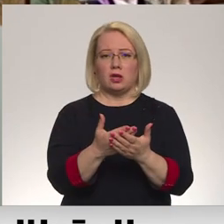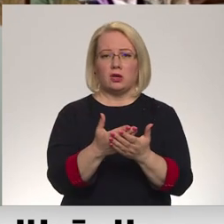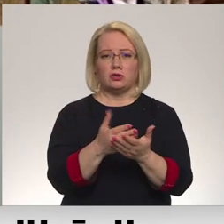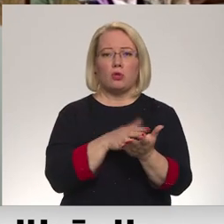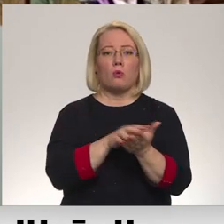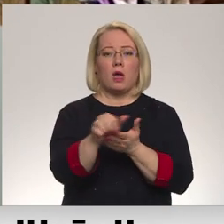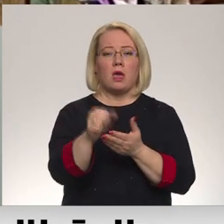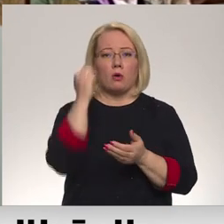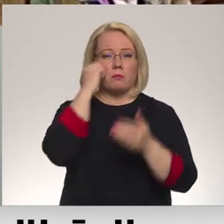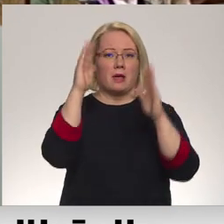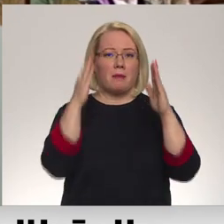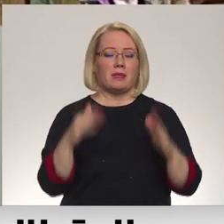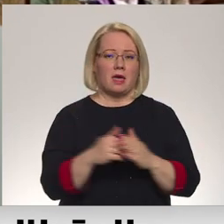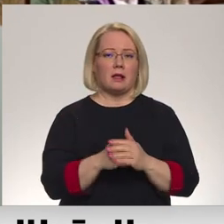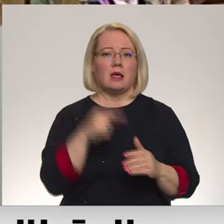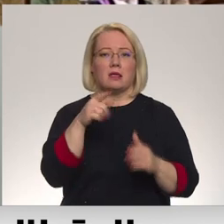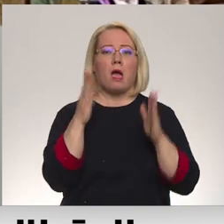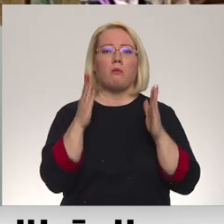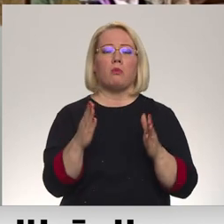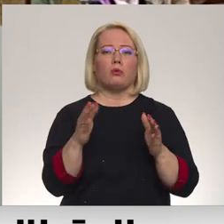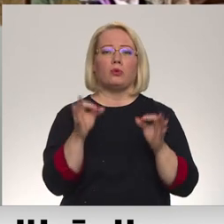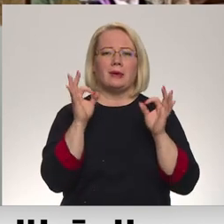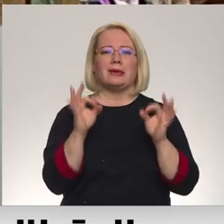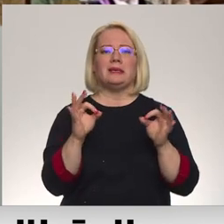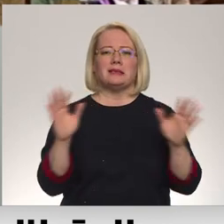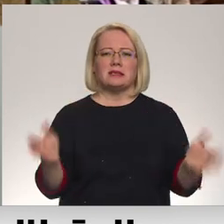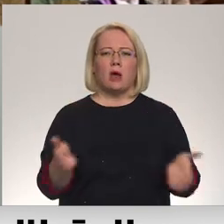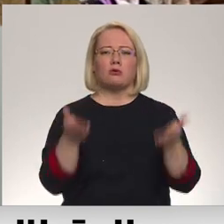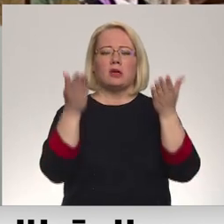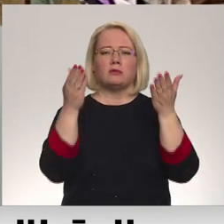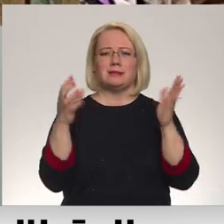nojaukt to pieminekli. Tā būtu īstas augšām celšanās zīme.